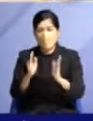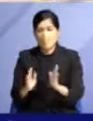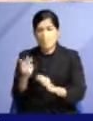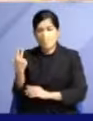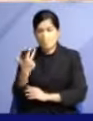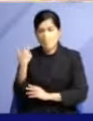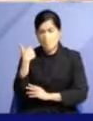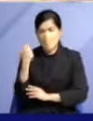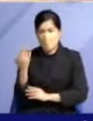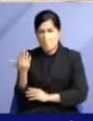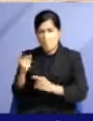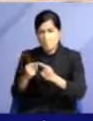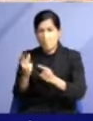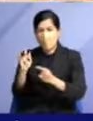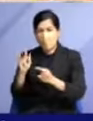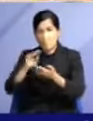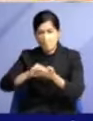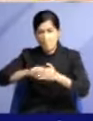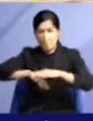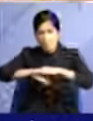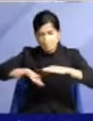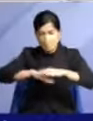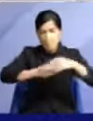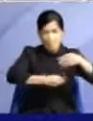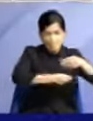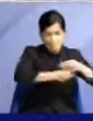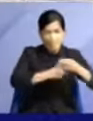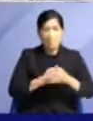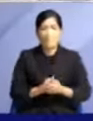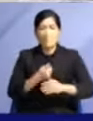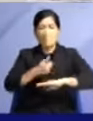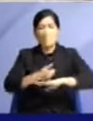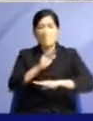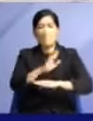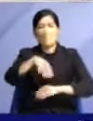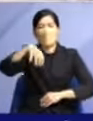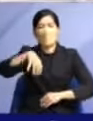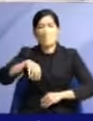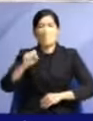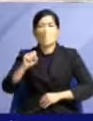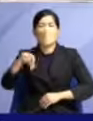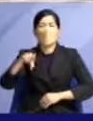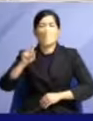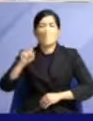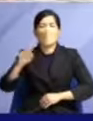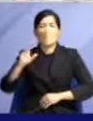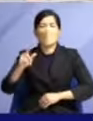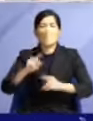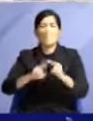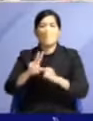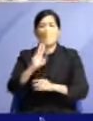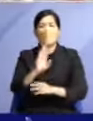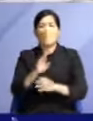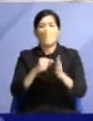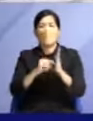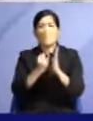อข้อมูลประกอบการพิจารณาค่ะ ค่ะสำหรับผู้อำนวยการนะคะสปสช.เขตสอบพิษณุโลกกล่าวย้ำว่าแนวทาง